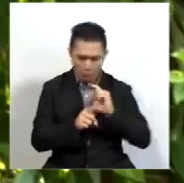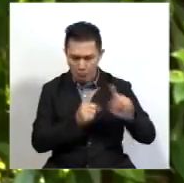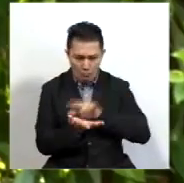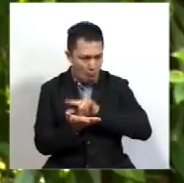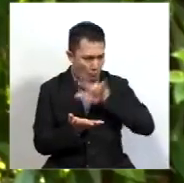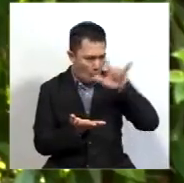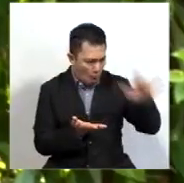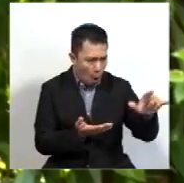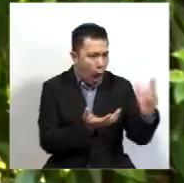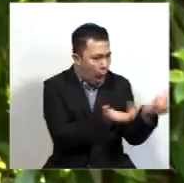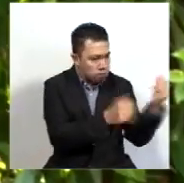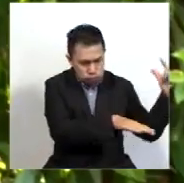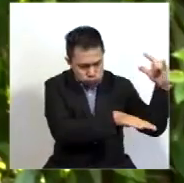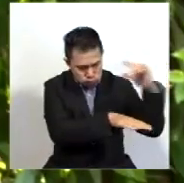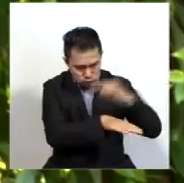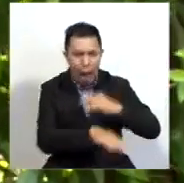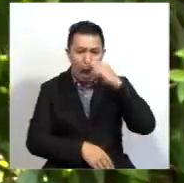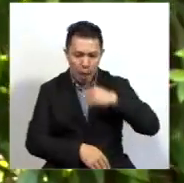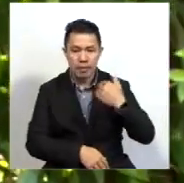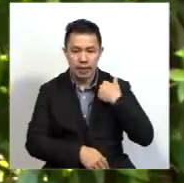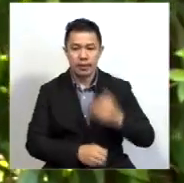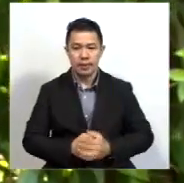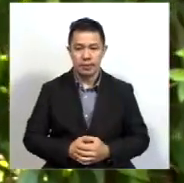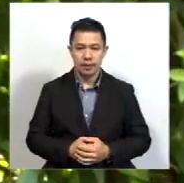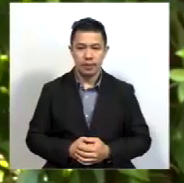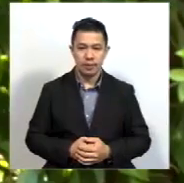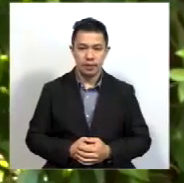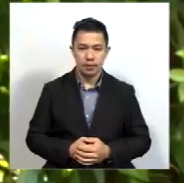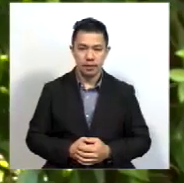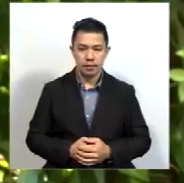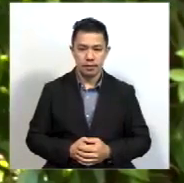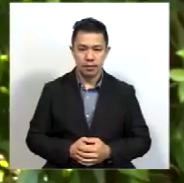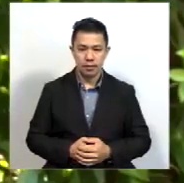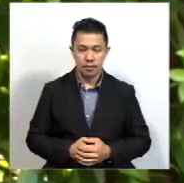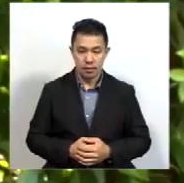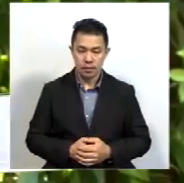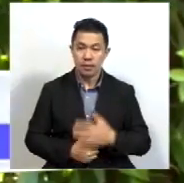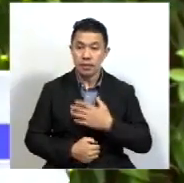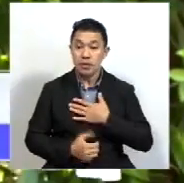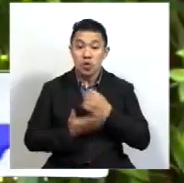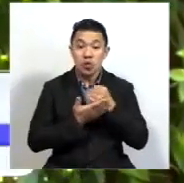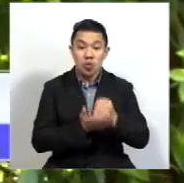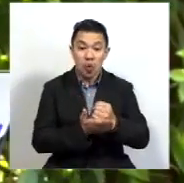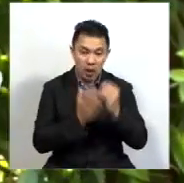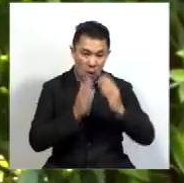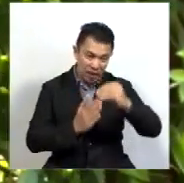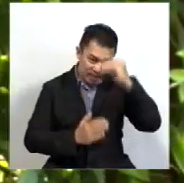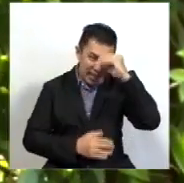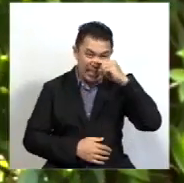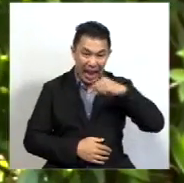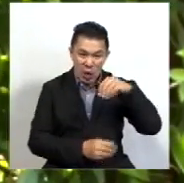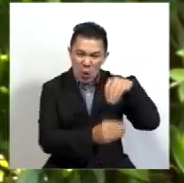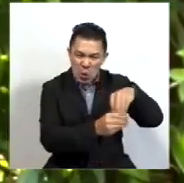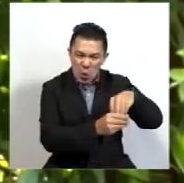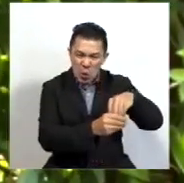ไปรับทันที การที่เราจะเข้าไปช่วยน้องๆคนไทยที่ยังติดอยู่ที่เมื